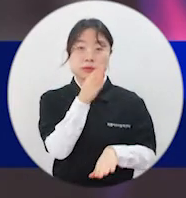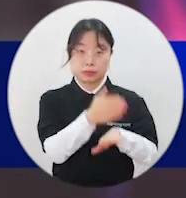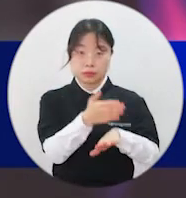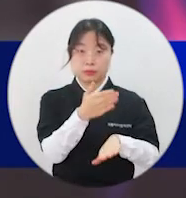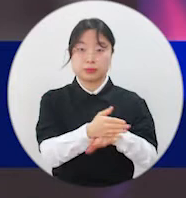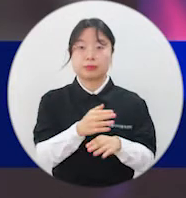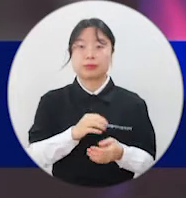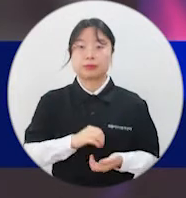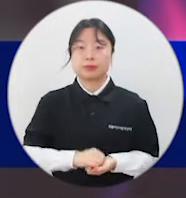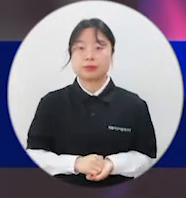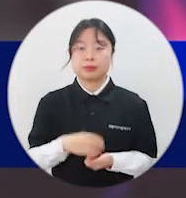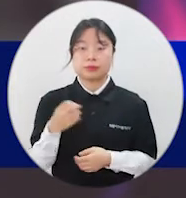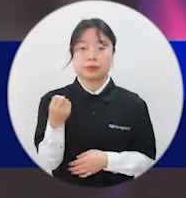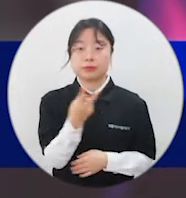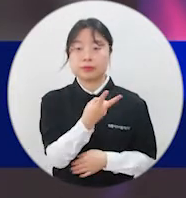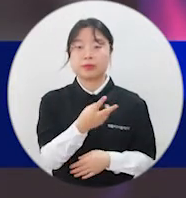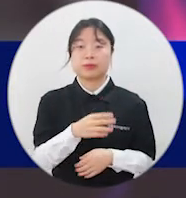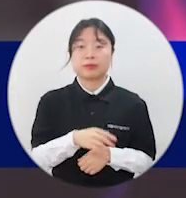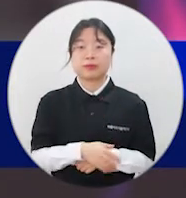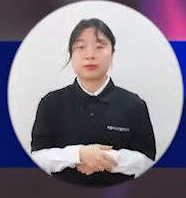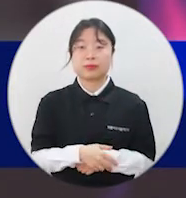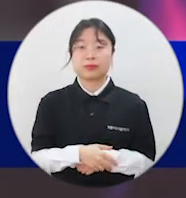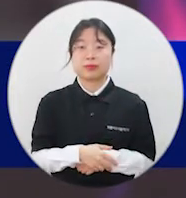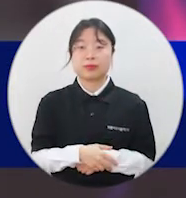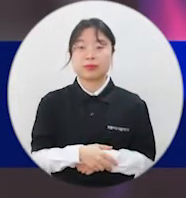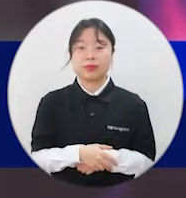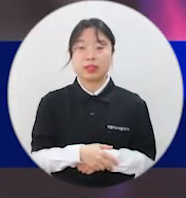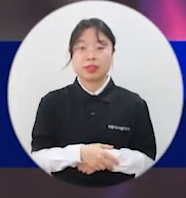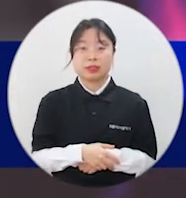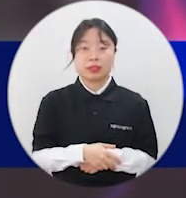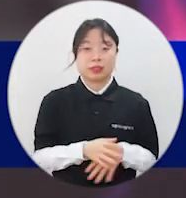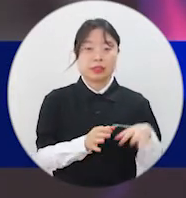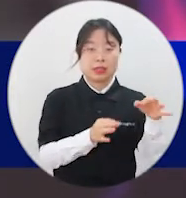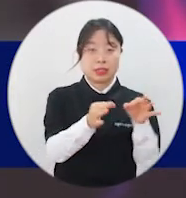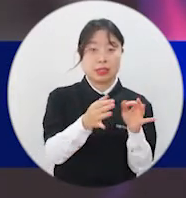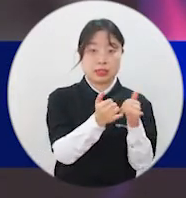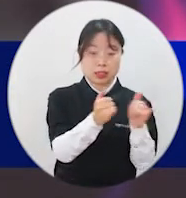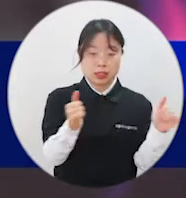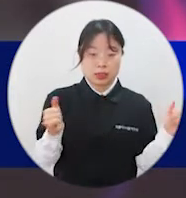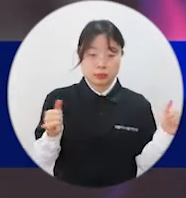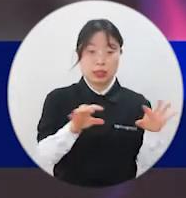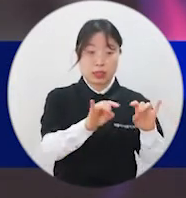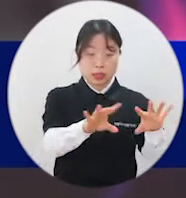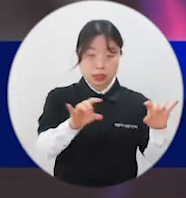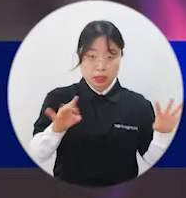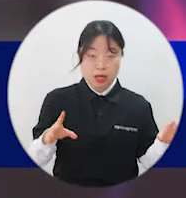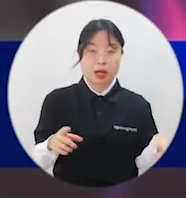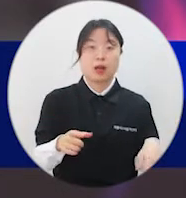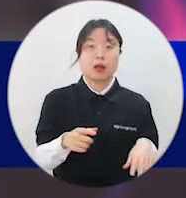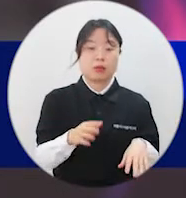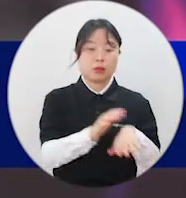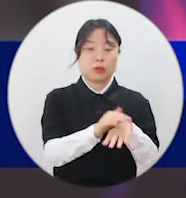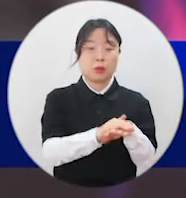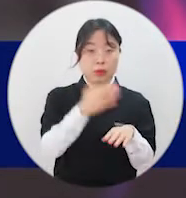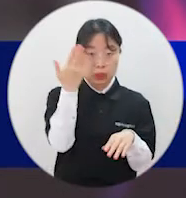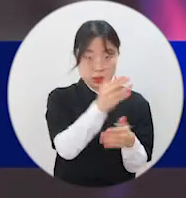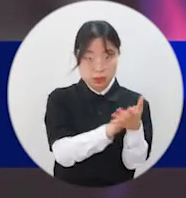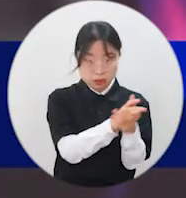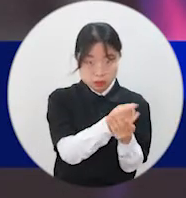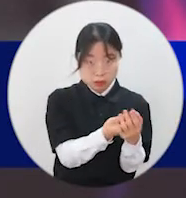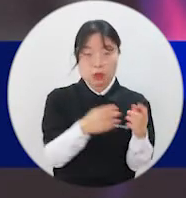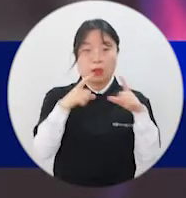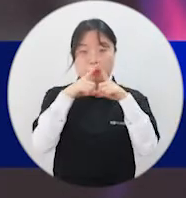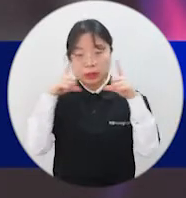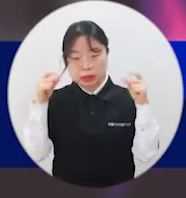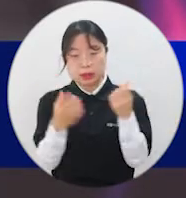주셨고 또 각 상인회마다 직접 찾아다니시면서 손소독제 또 마스크를